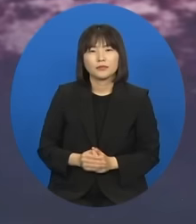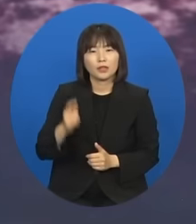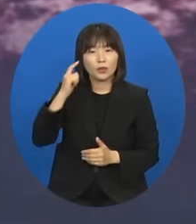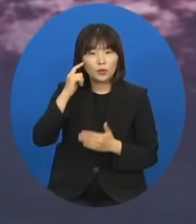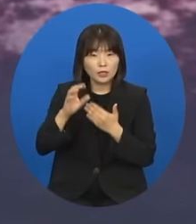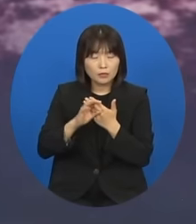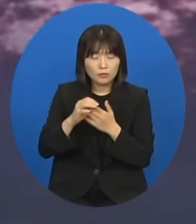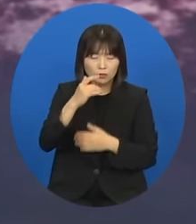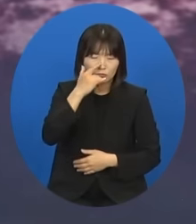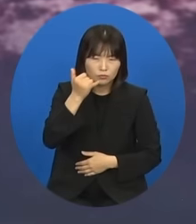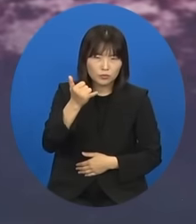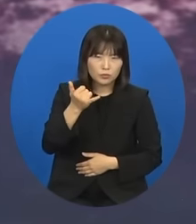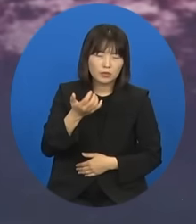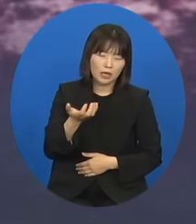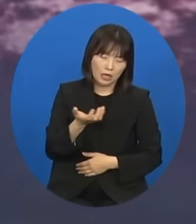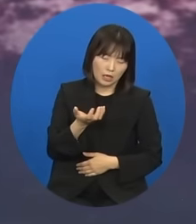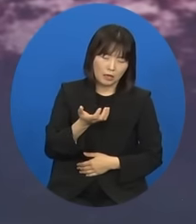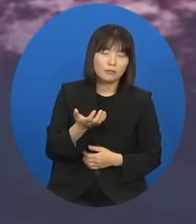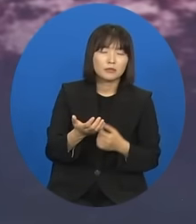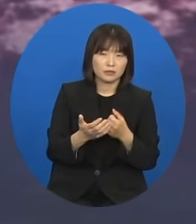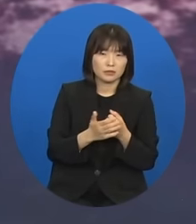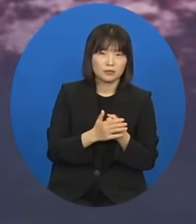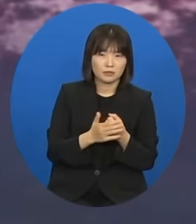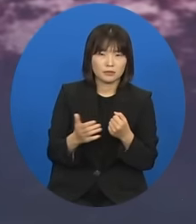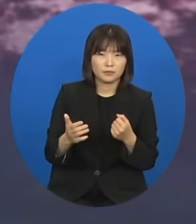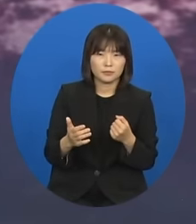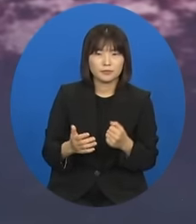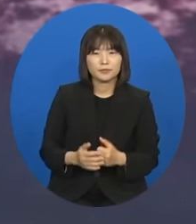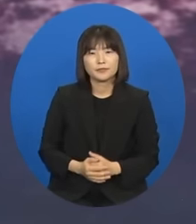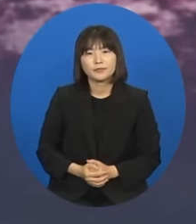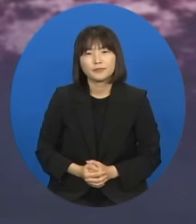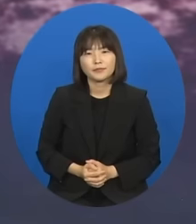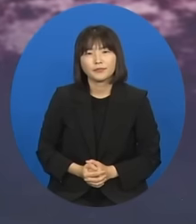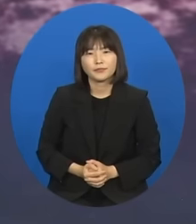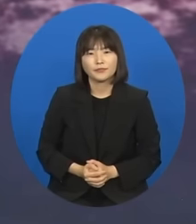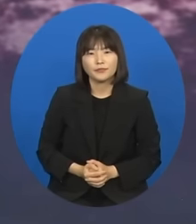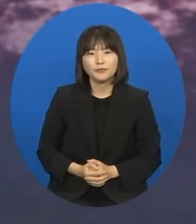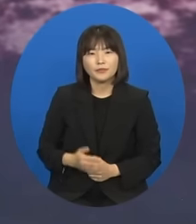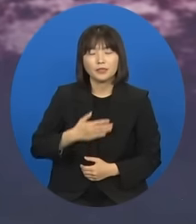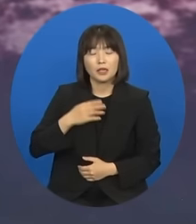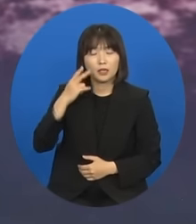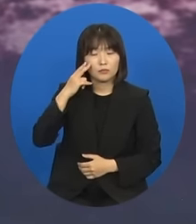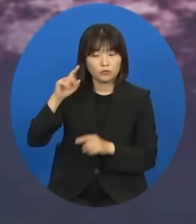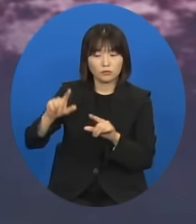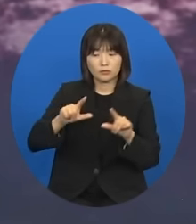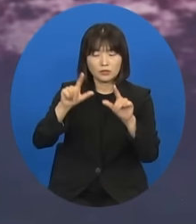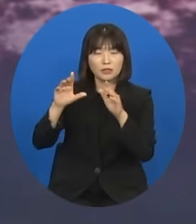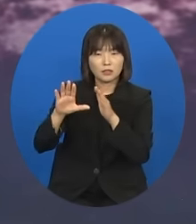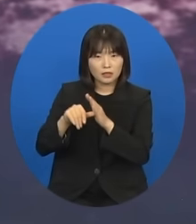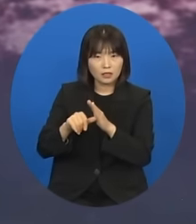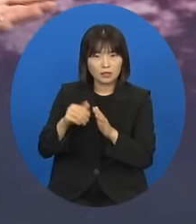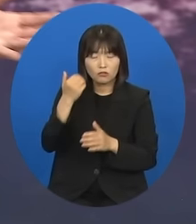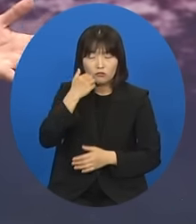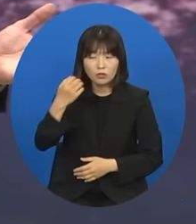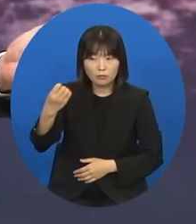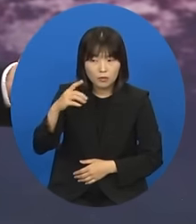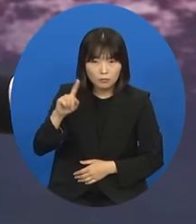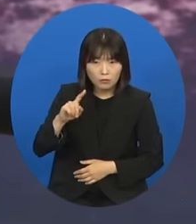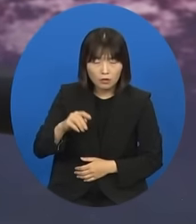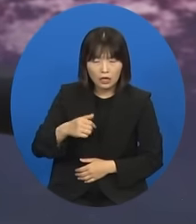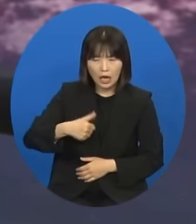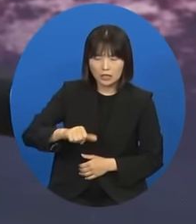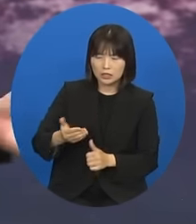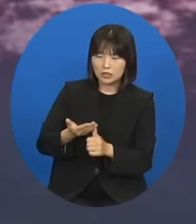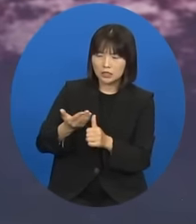부모님도 아파서 그런 거예요 제가 미국에 있을 때 어떤 분이 그러시더군요 아들을 어떻게 길러야 될지